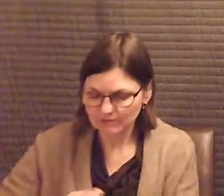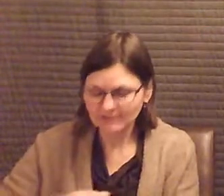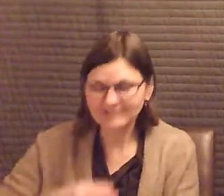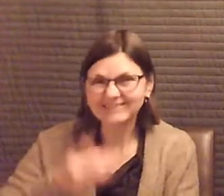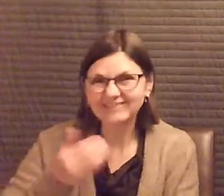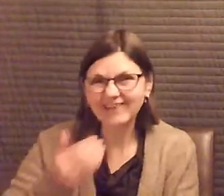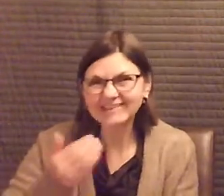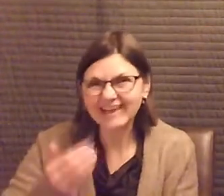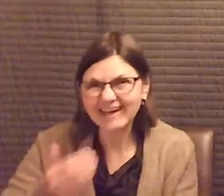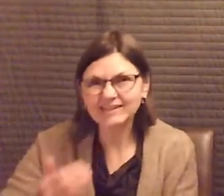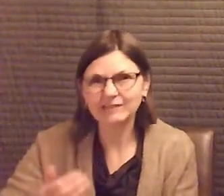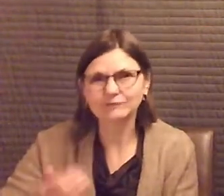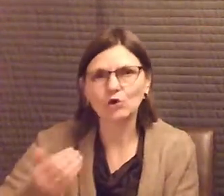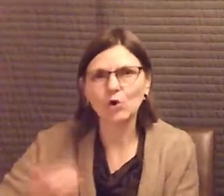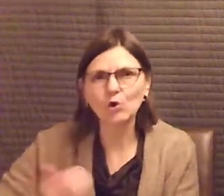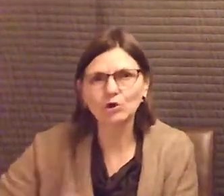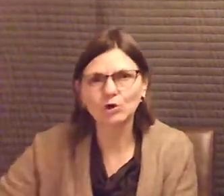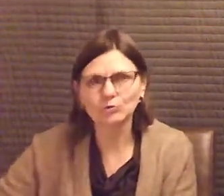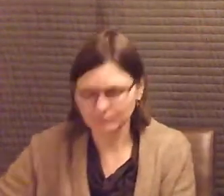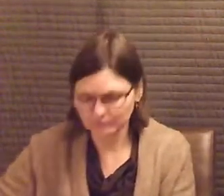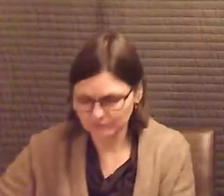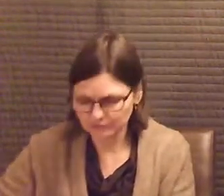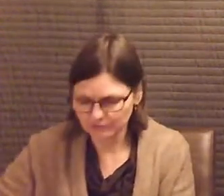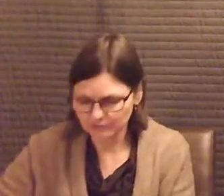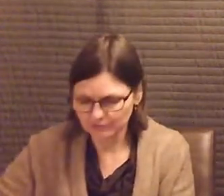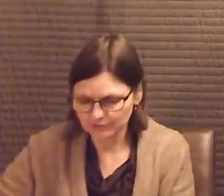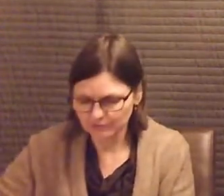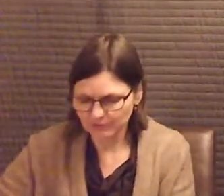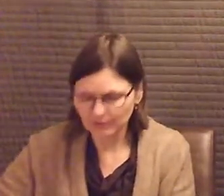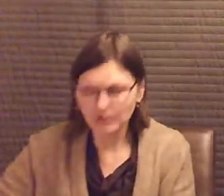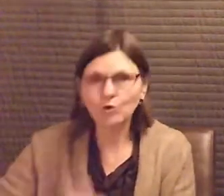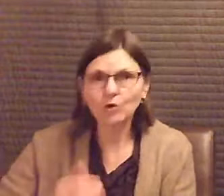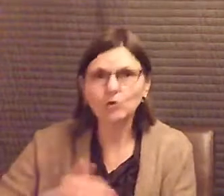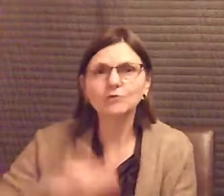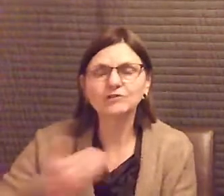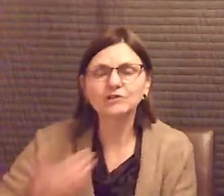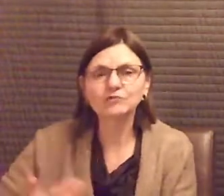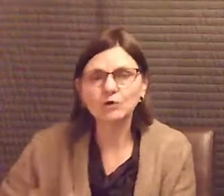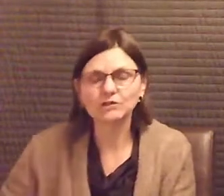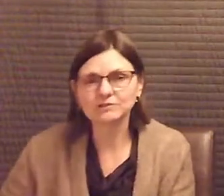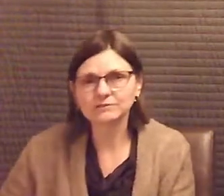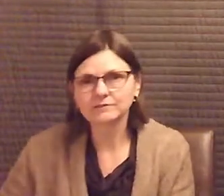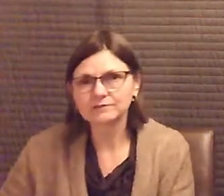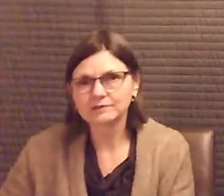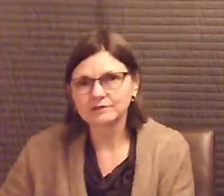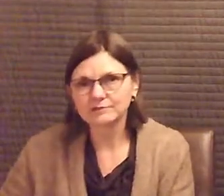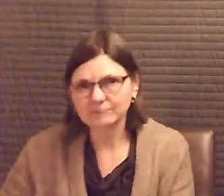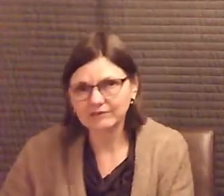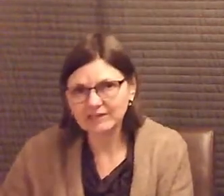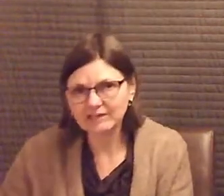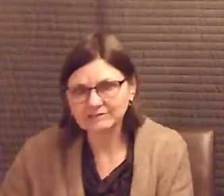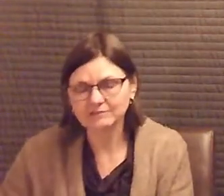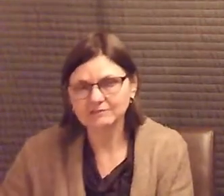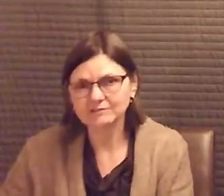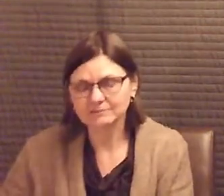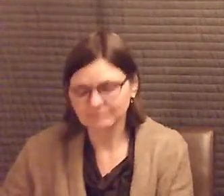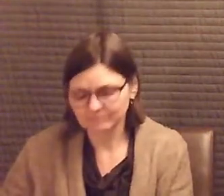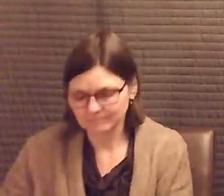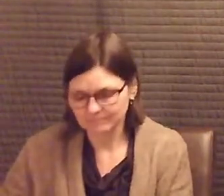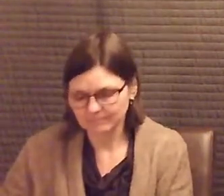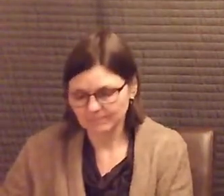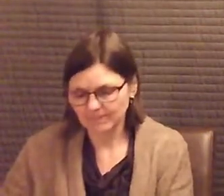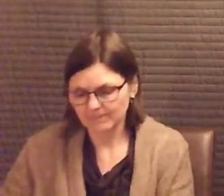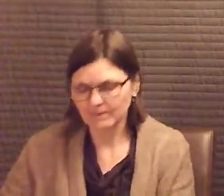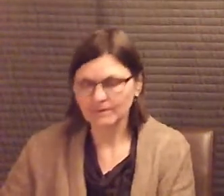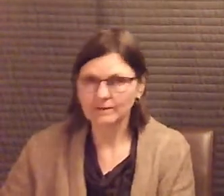dat kwaadaardige van ongeloof in de hal geloof in het woord adviezen van jezus